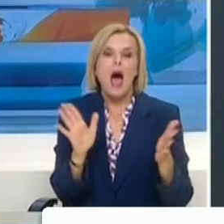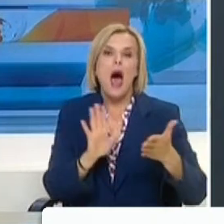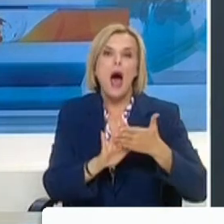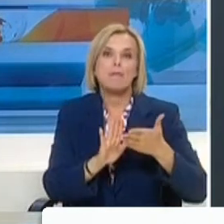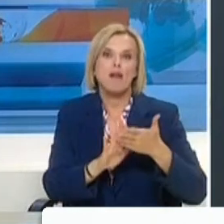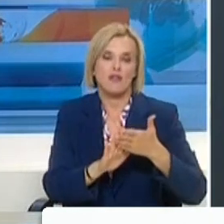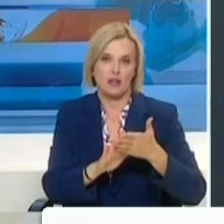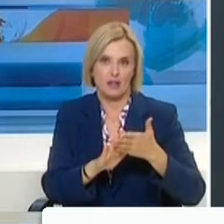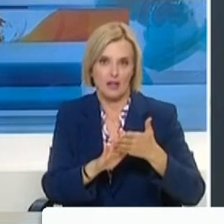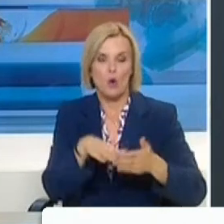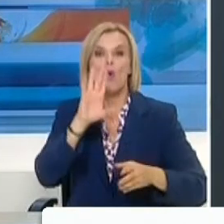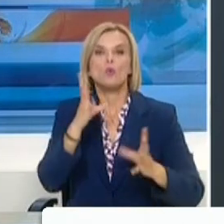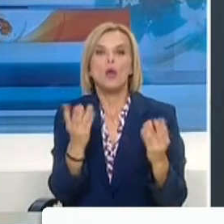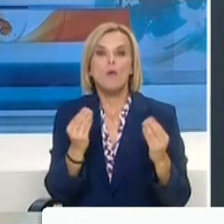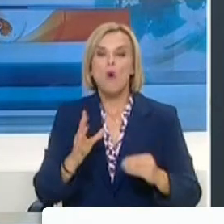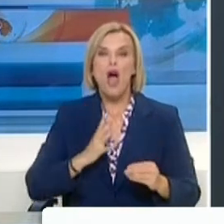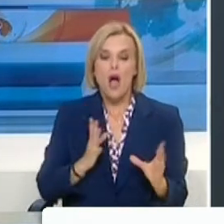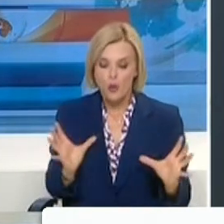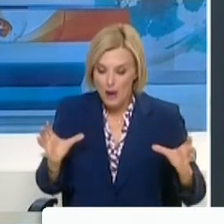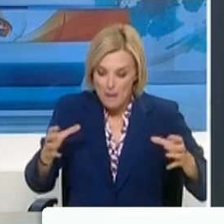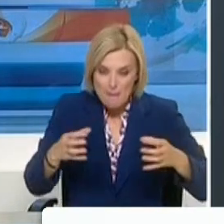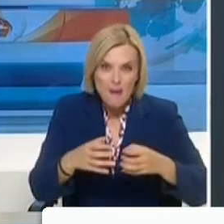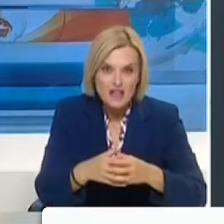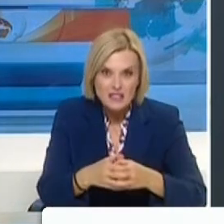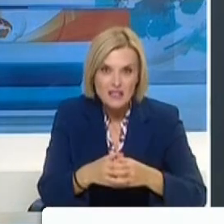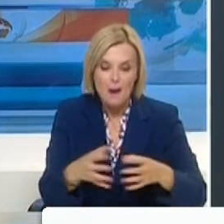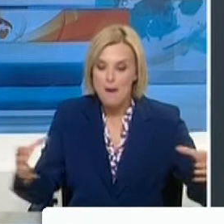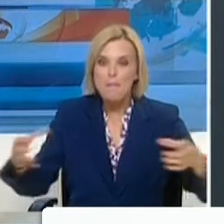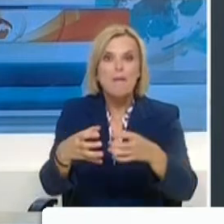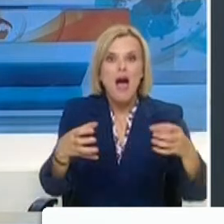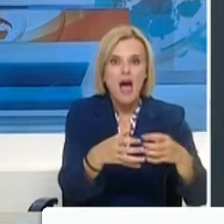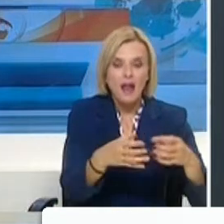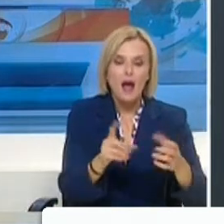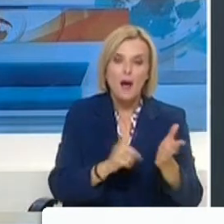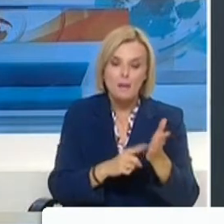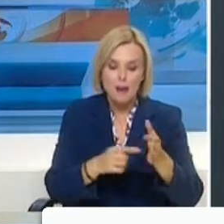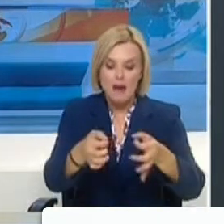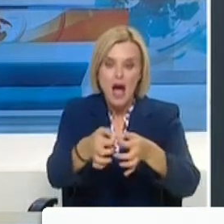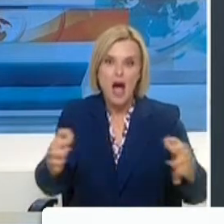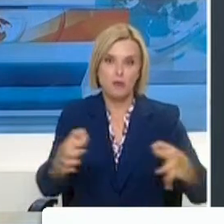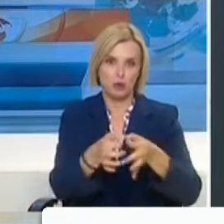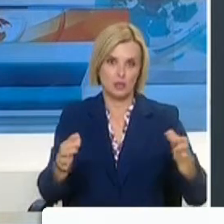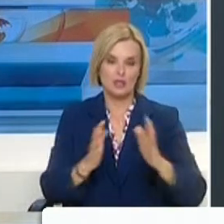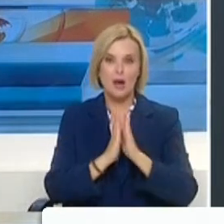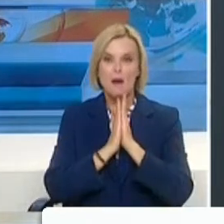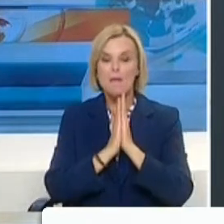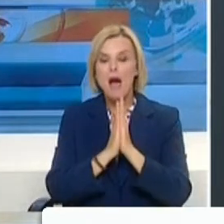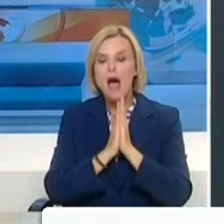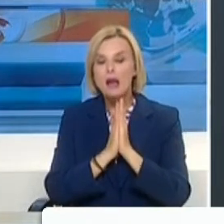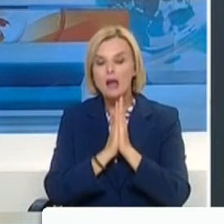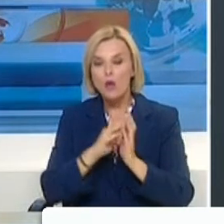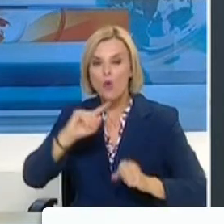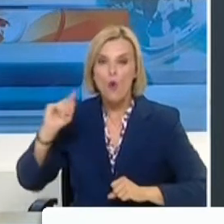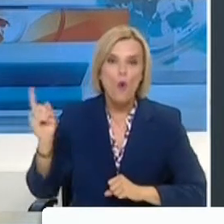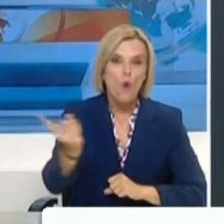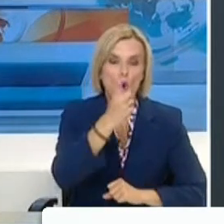ο συγχρωτισμός και να τηρούνται απαρέγκλιτα όλοι οι κανόνες υγιεινής. Απευθύνω έκκληση στους ιδιοκτήτες και διαχειριστές